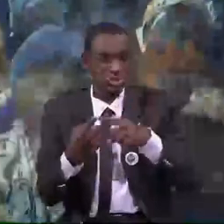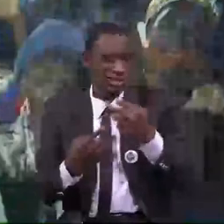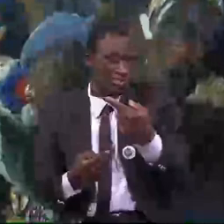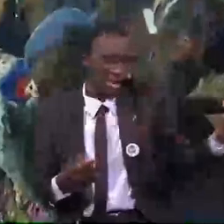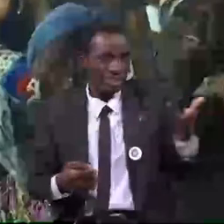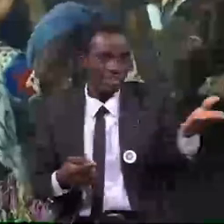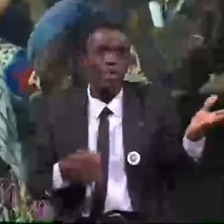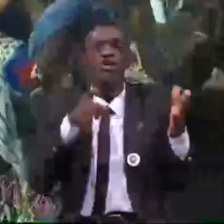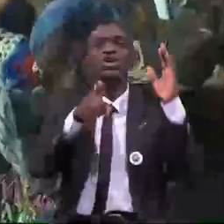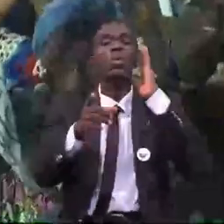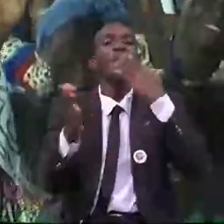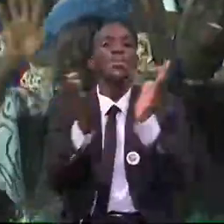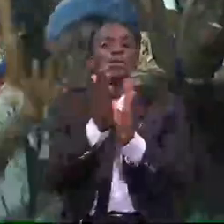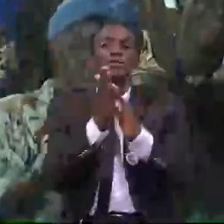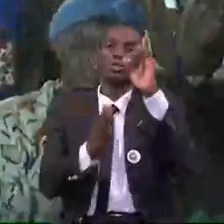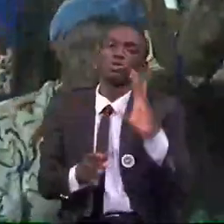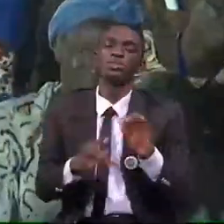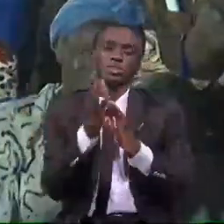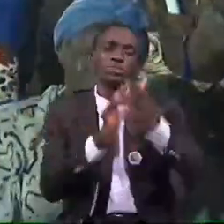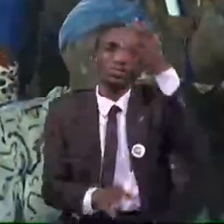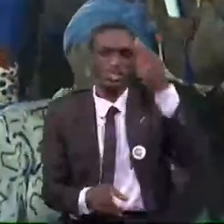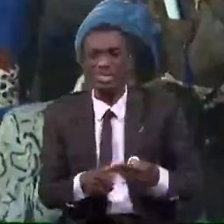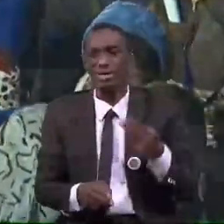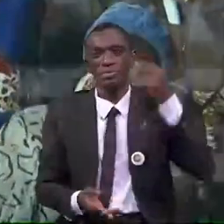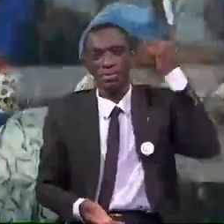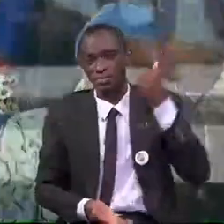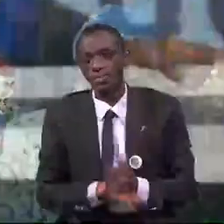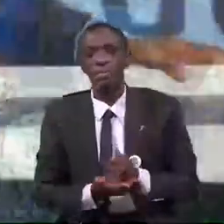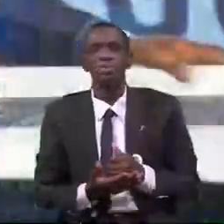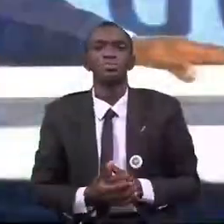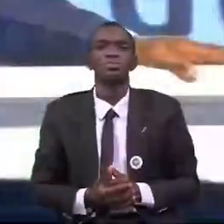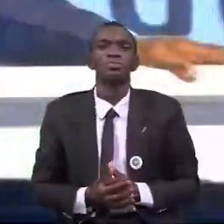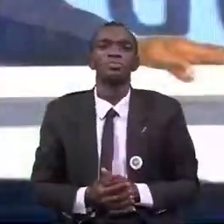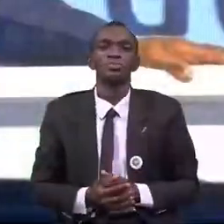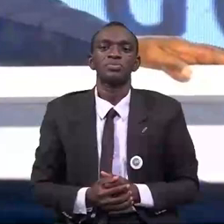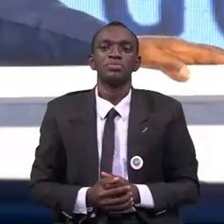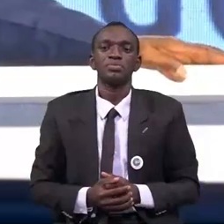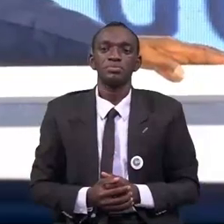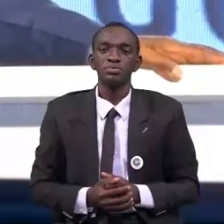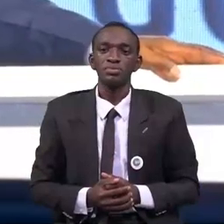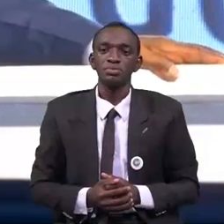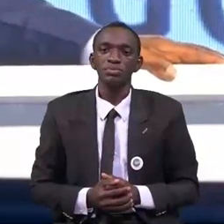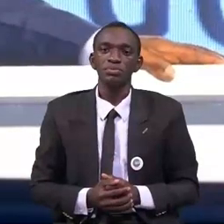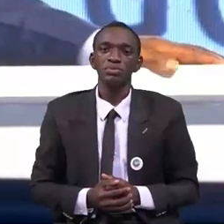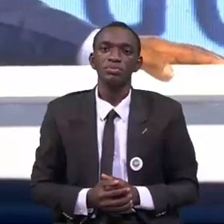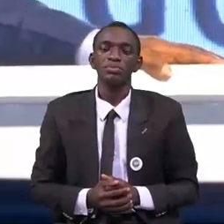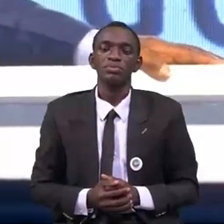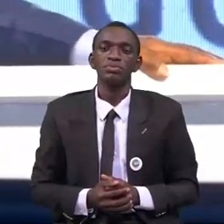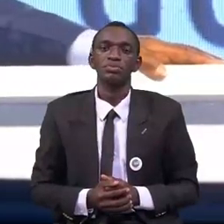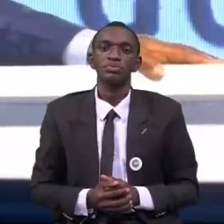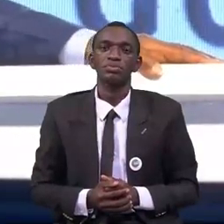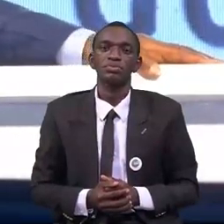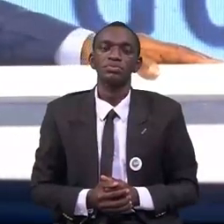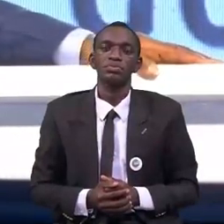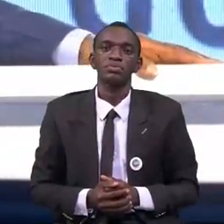lorsque le cœur faible là avec le trou dans sera totalement guéri vous allez se vous allez vous lever ce soir vous allez